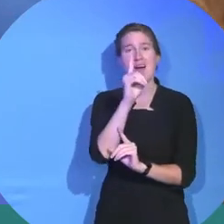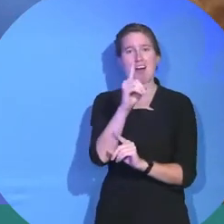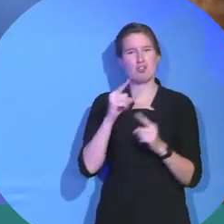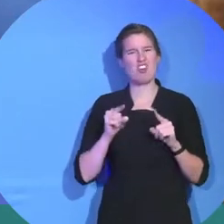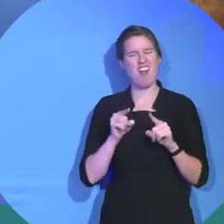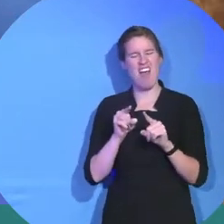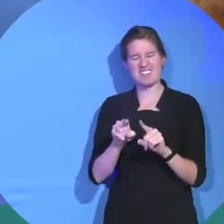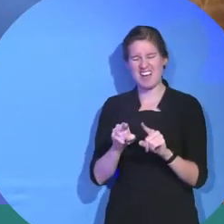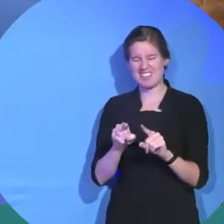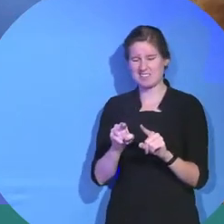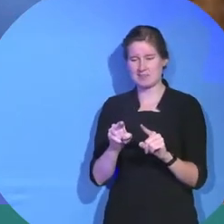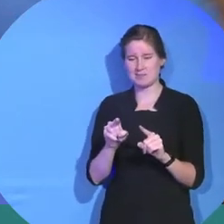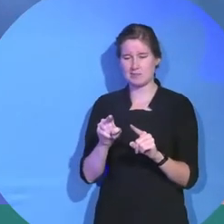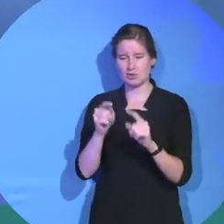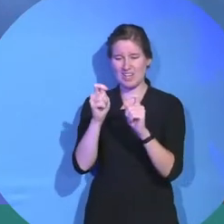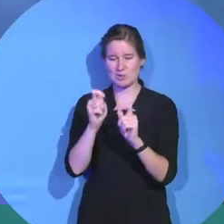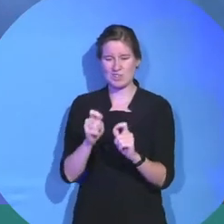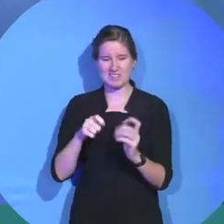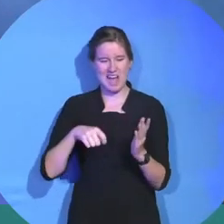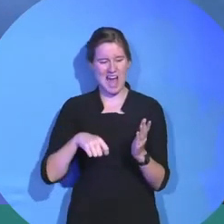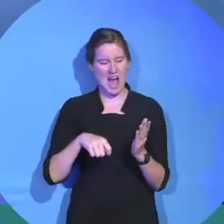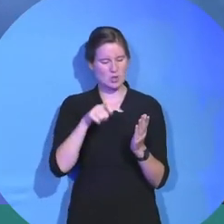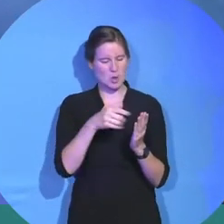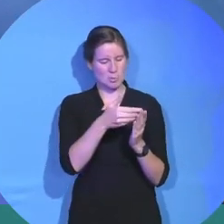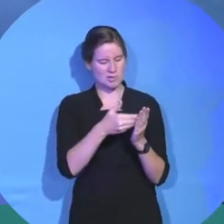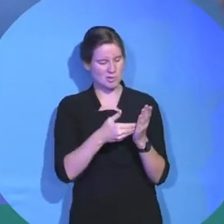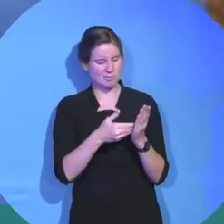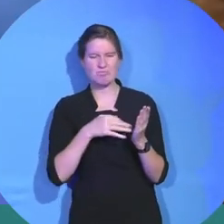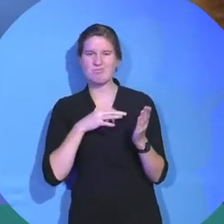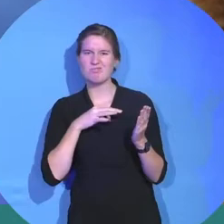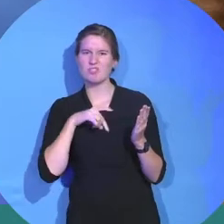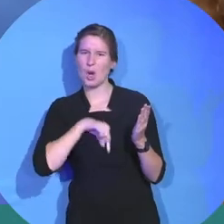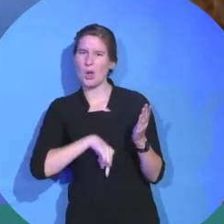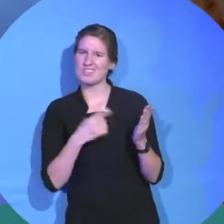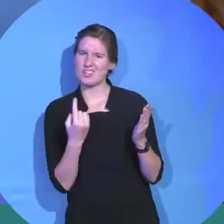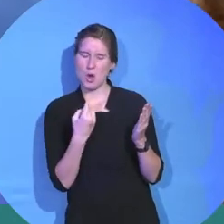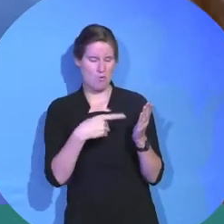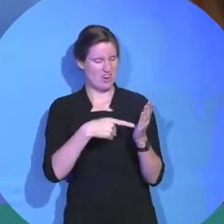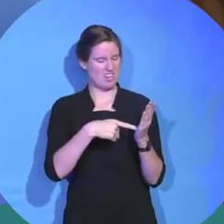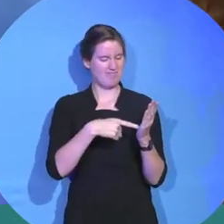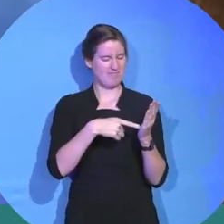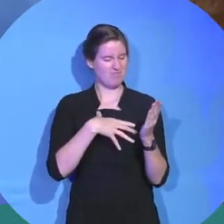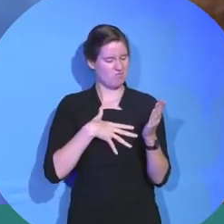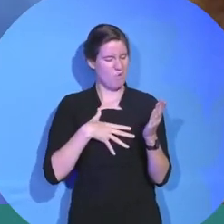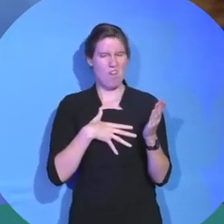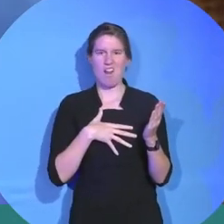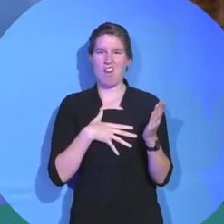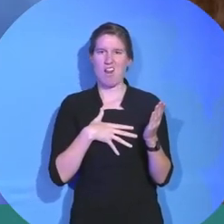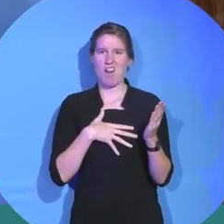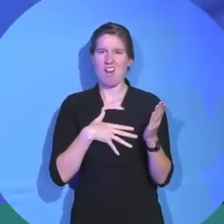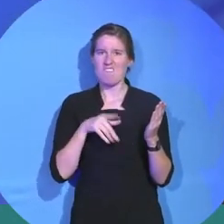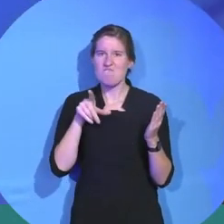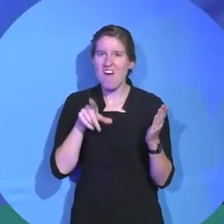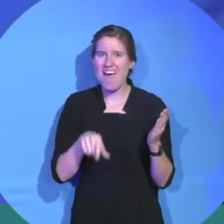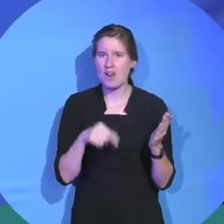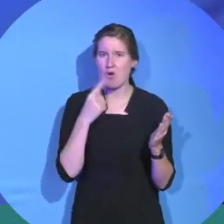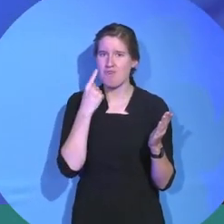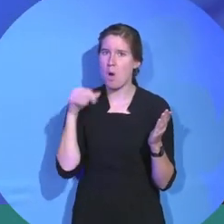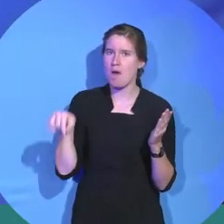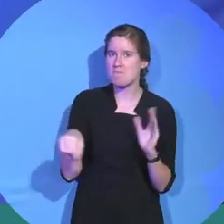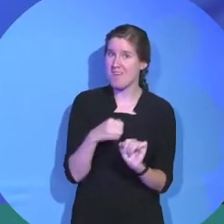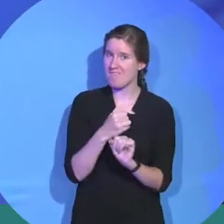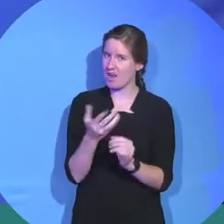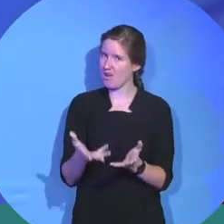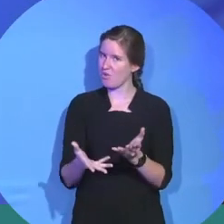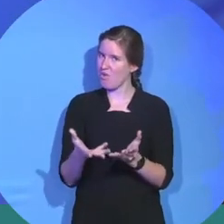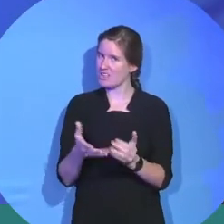teleurgesteld over de uitkomsten. Ja. En niet alleen over de inhoud van de uitkomsten, maar ook wel over uiteindelijk hoe weinig vrouwen aan meegewerkt hebben aan de evaluatie. Want hoeveel